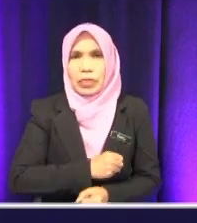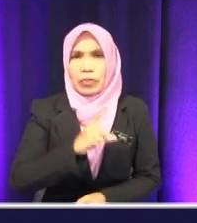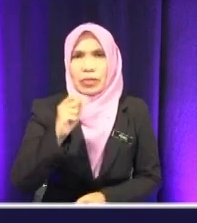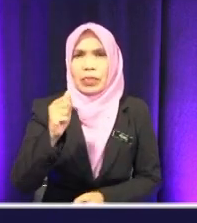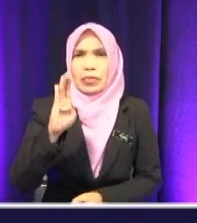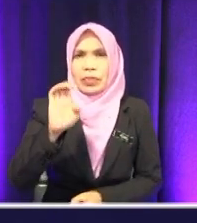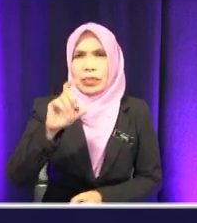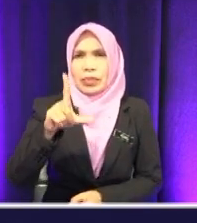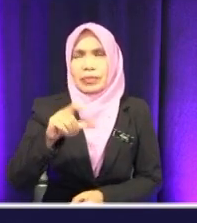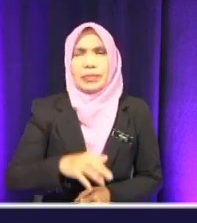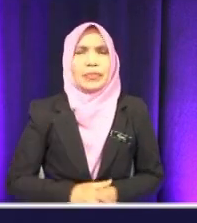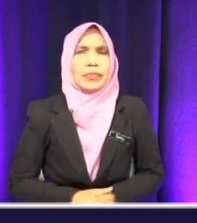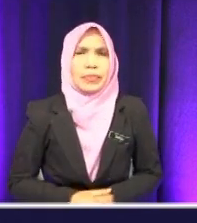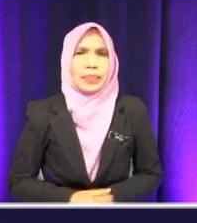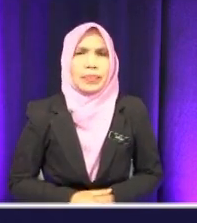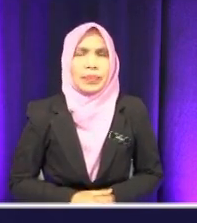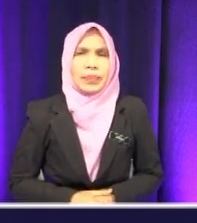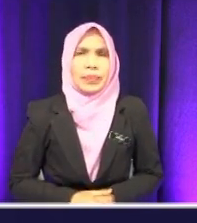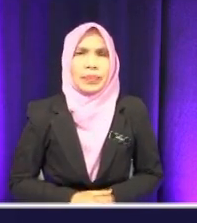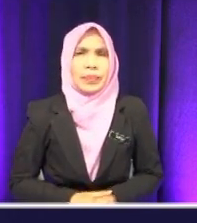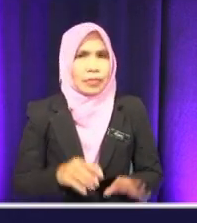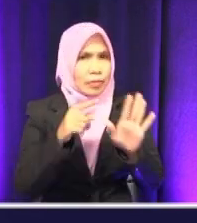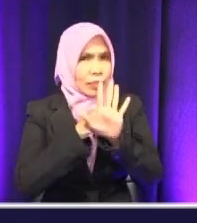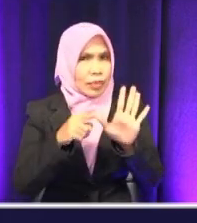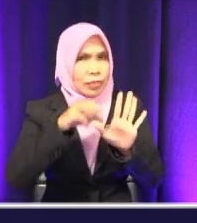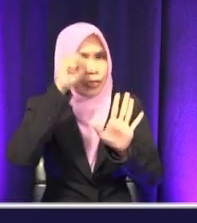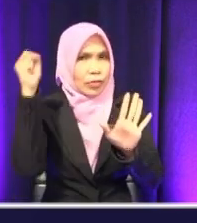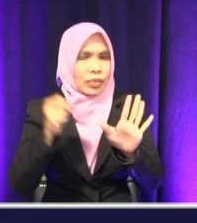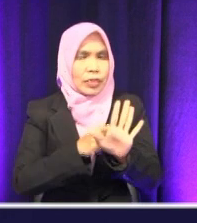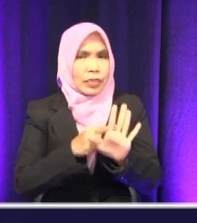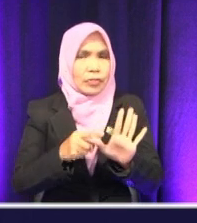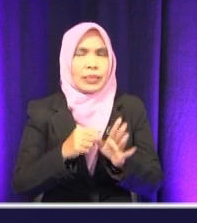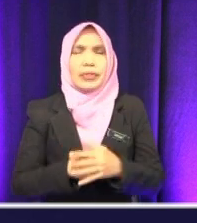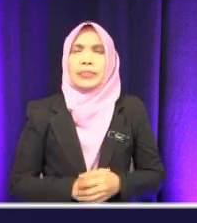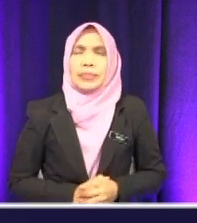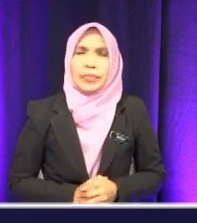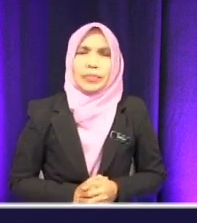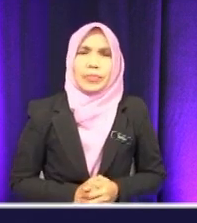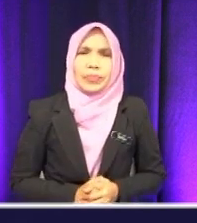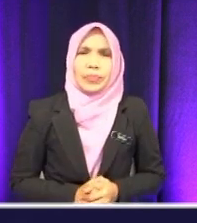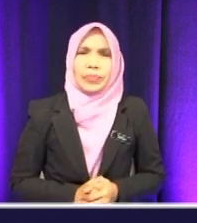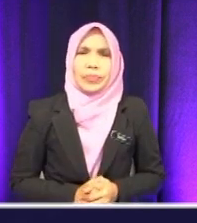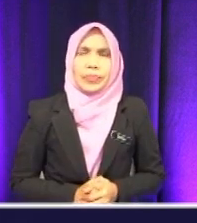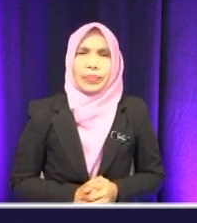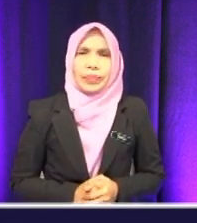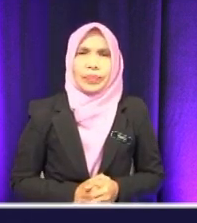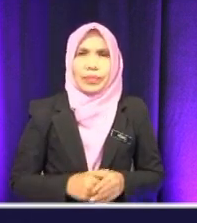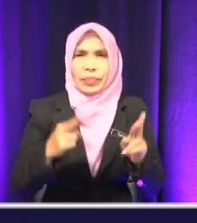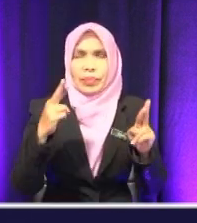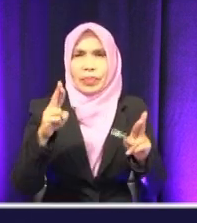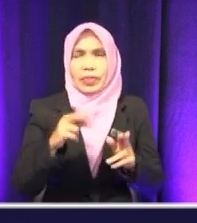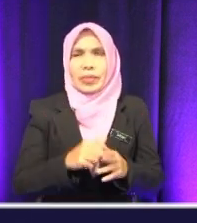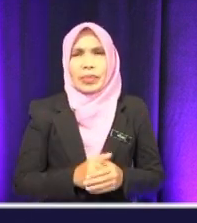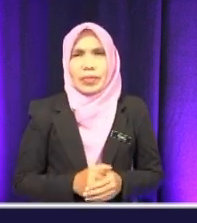seterusnya soal yang contoh yang kelima untuk soal yang contoh yang kelima Raja menunjukkan segmen atau